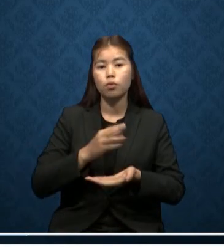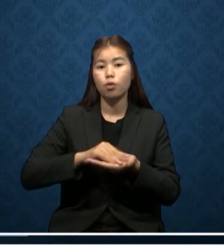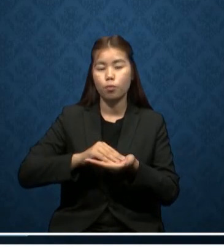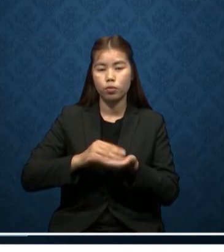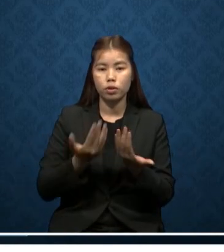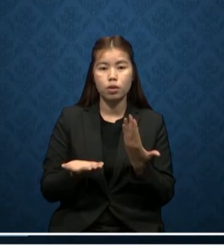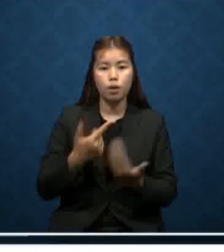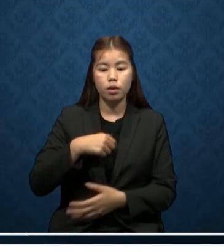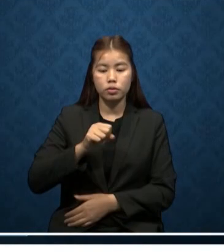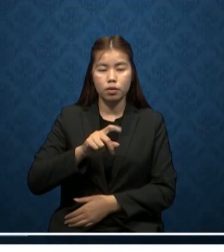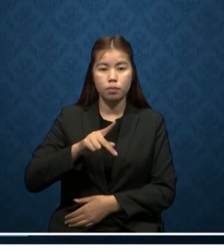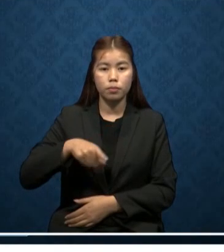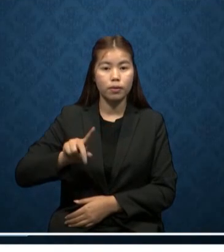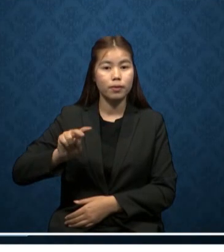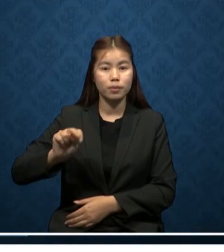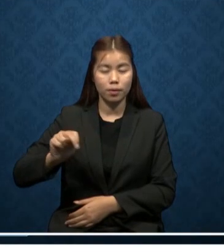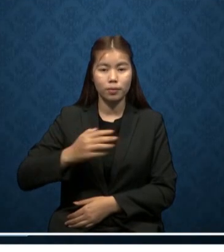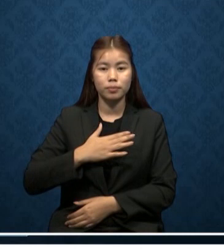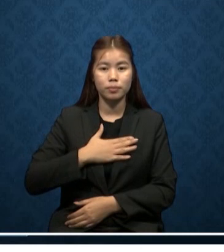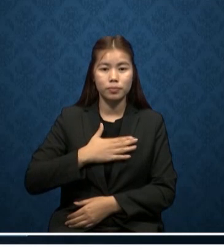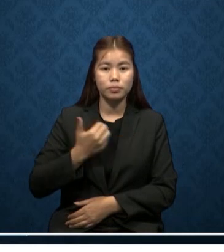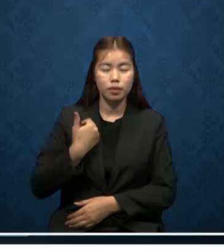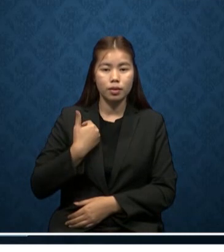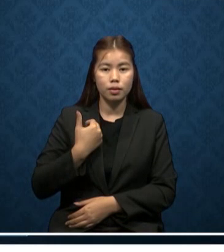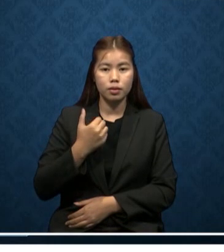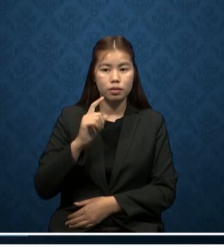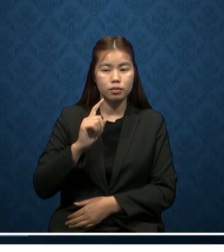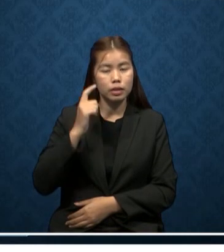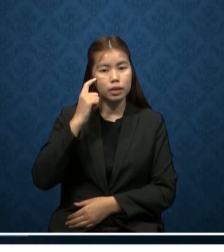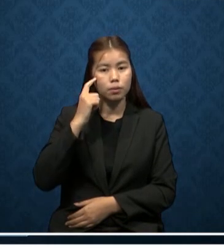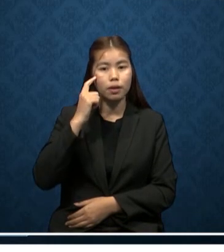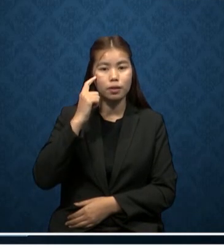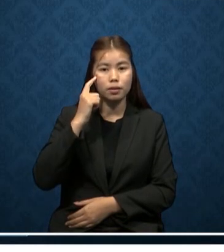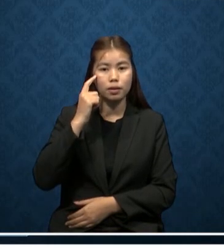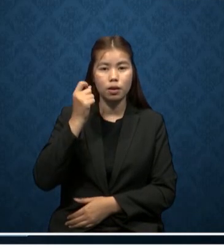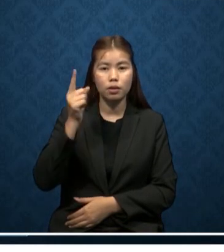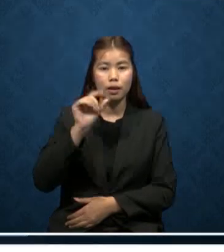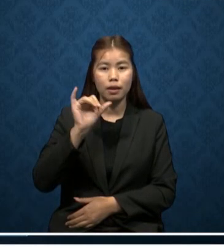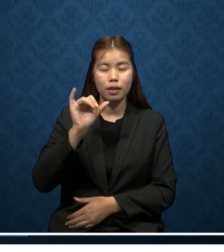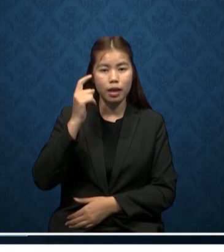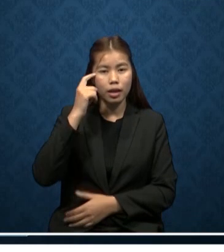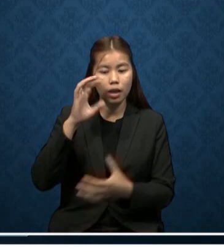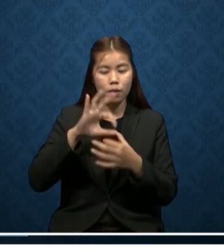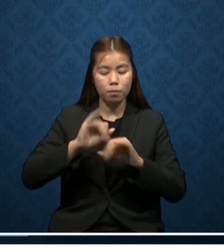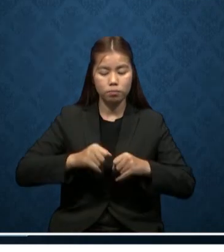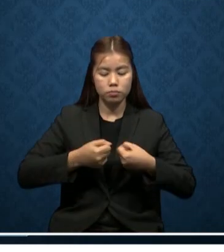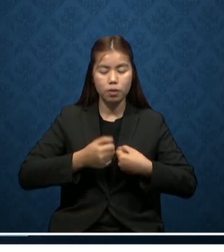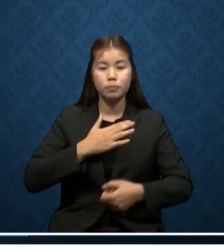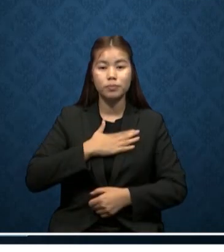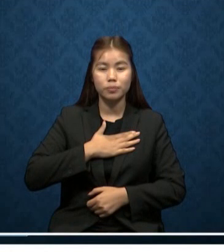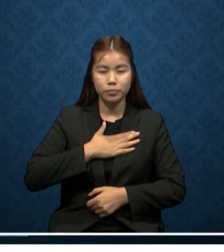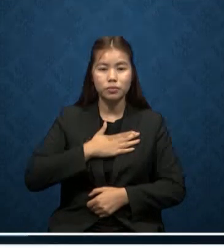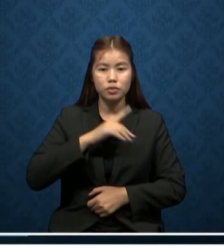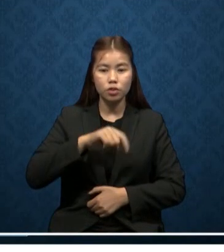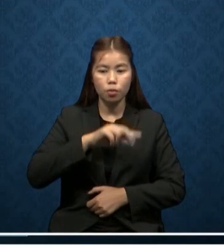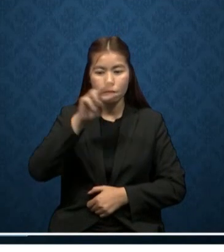ครับนะก็คงจะอาจจะยังไม่เข้าใจในเรื่องการเป็นเจ้าภาพสักเท่าไหร่นะฮะก็เลยไป